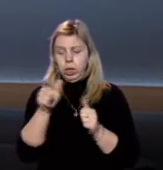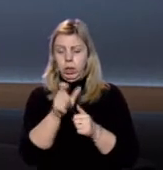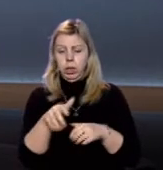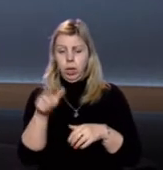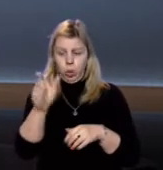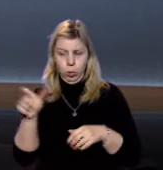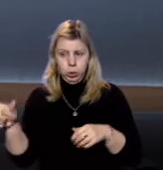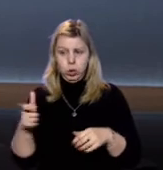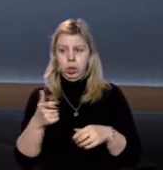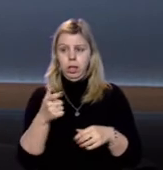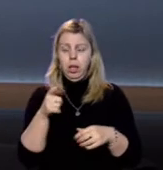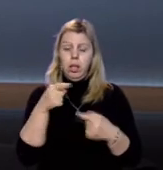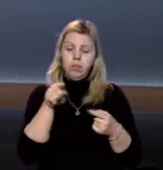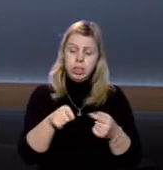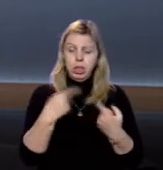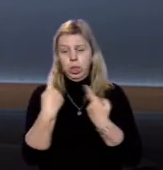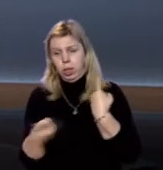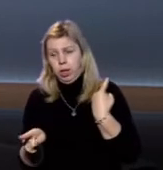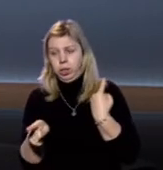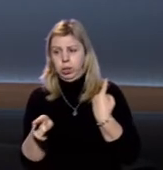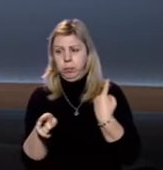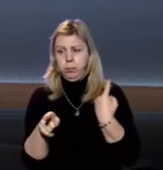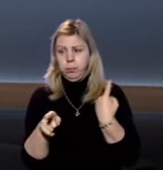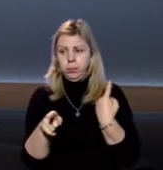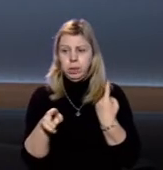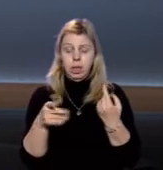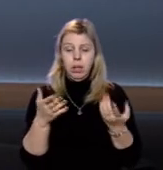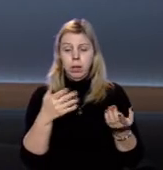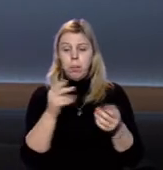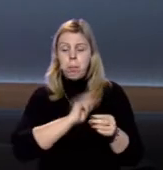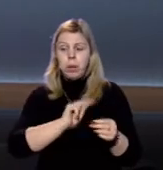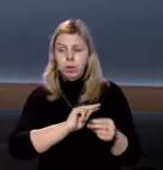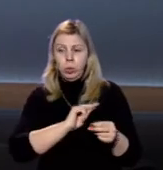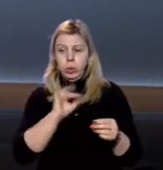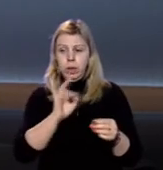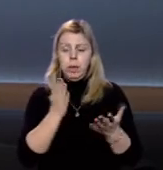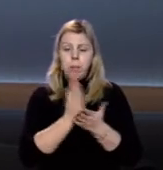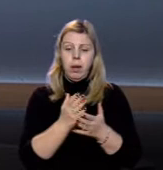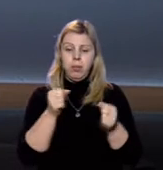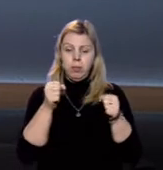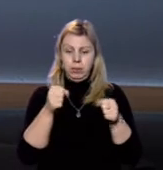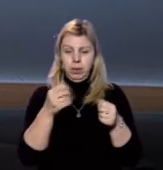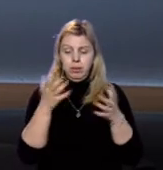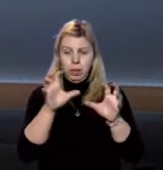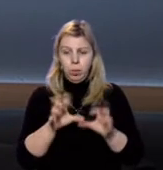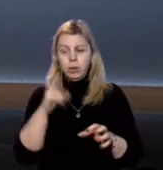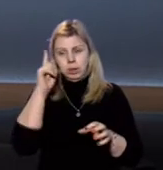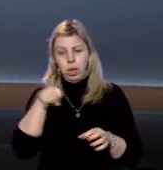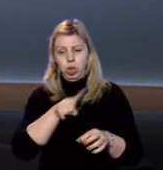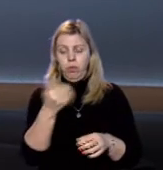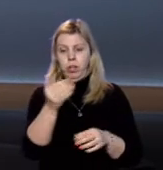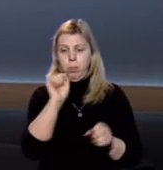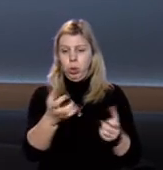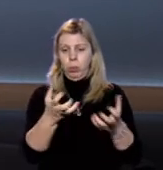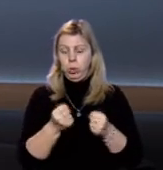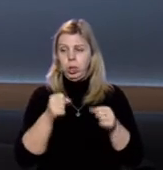який в тій чи інакшій в сфері працює або ж мав певний статус, він знає про те, що він може